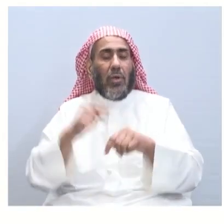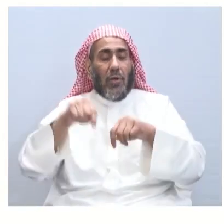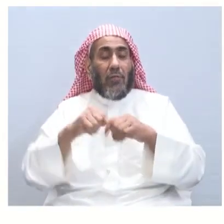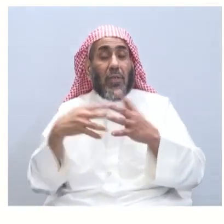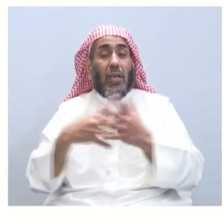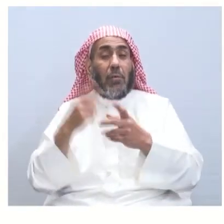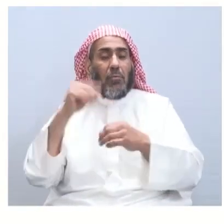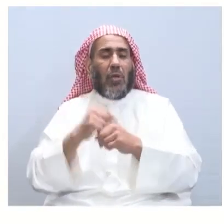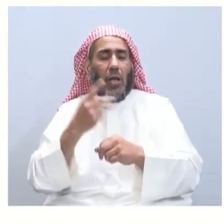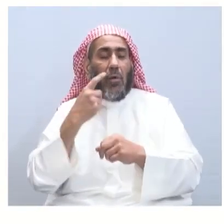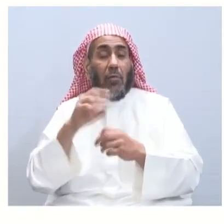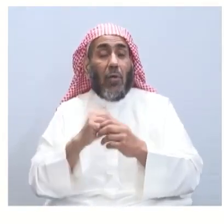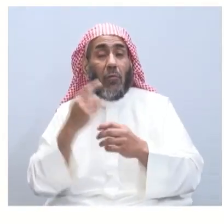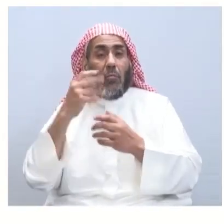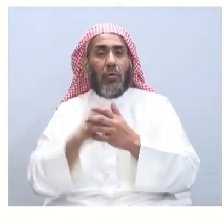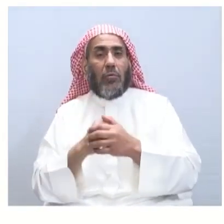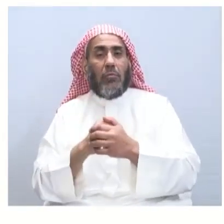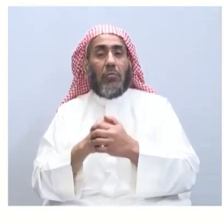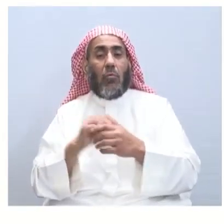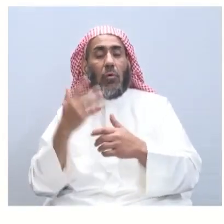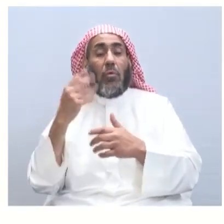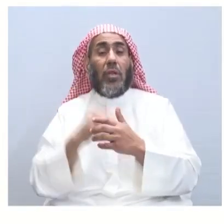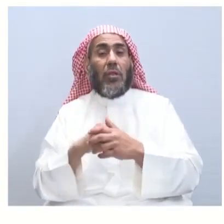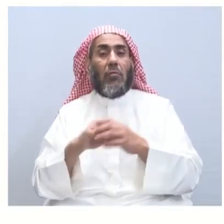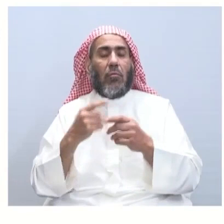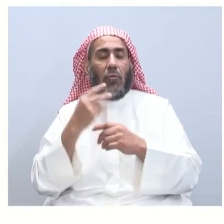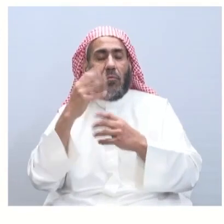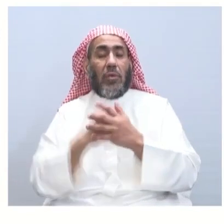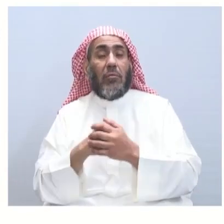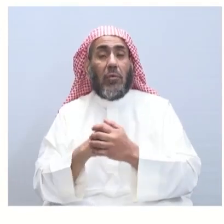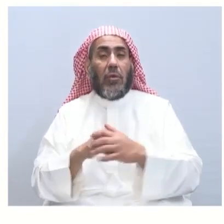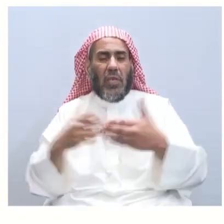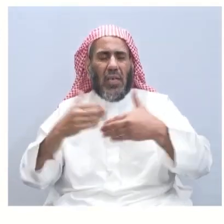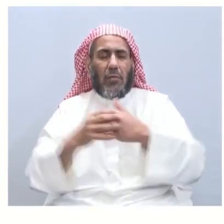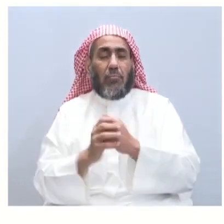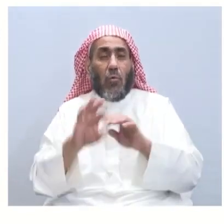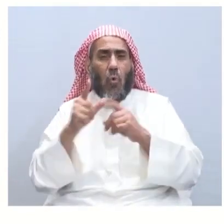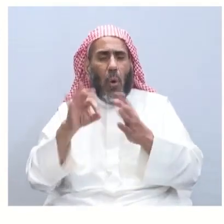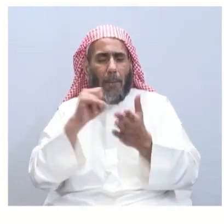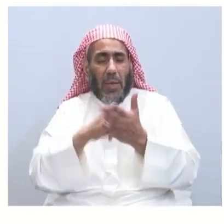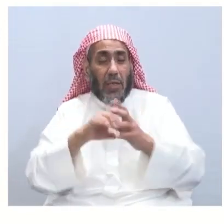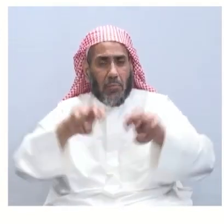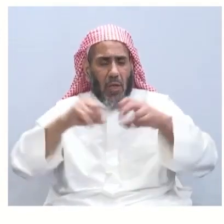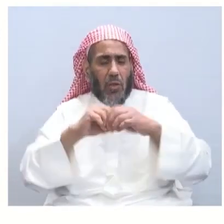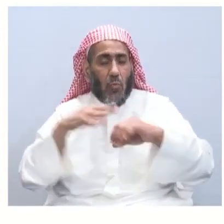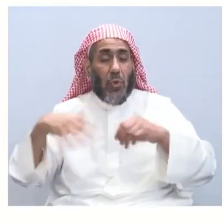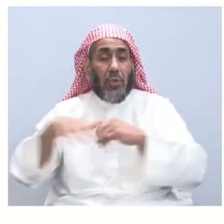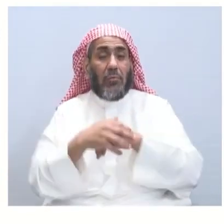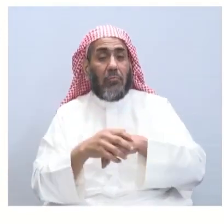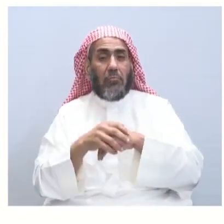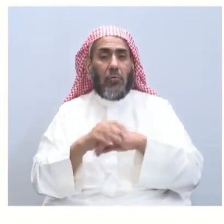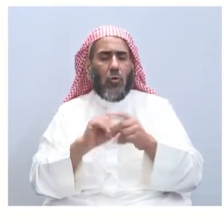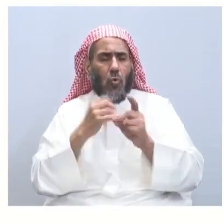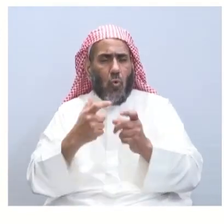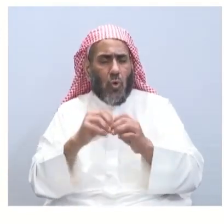جامعه الملك سعود عام 1434 عام 1434 قريب وهو مركز بحثي وطني